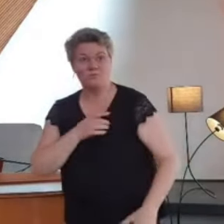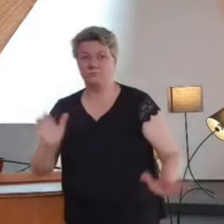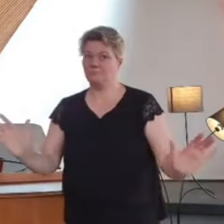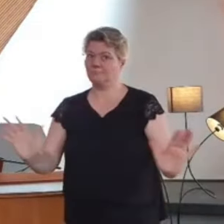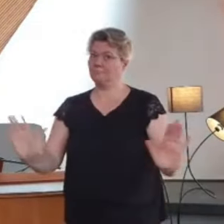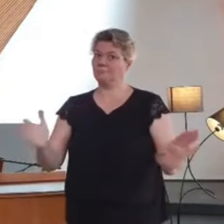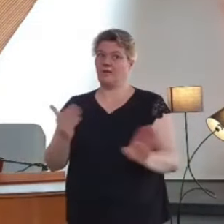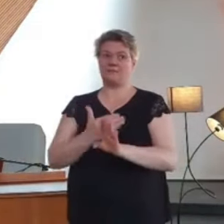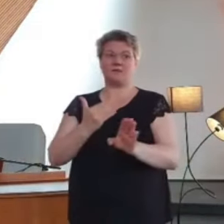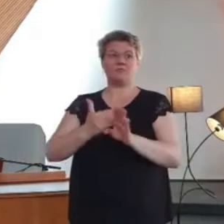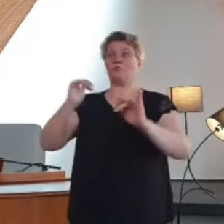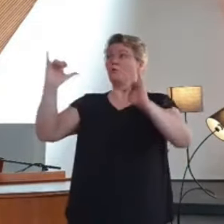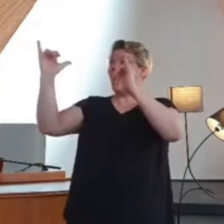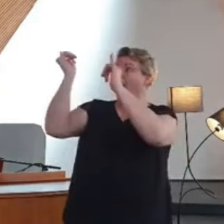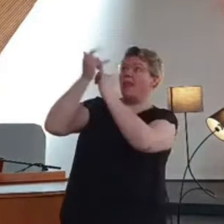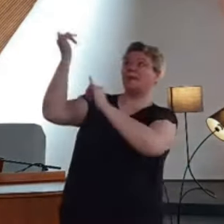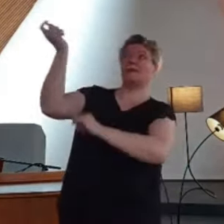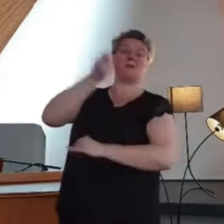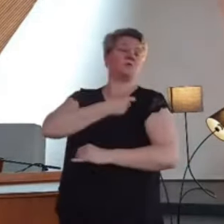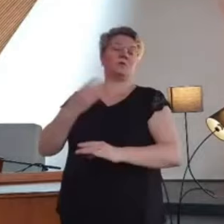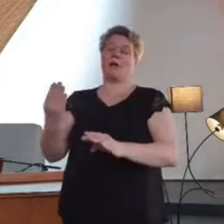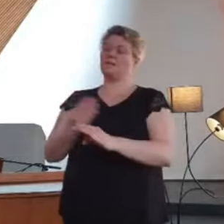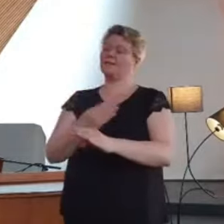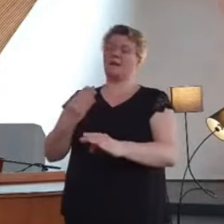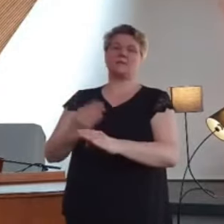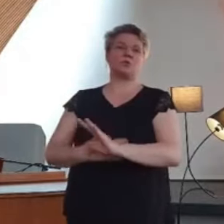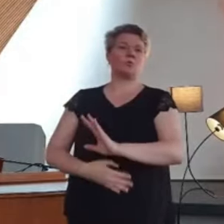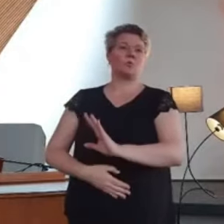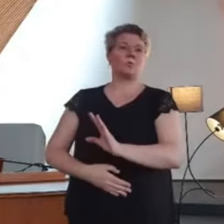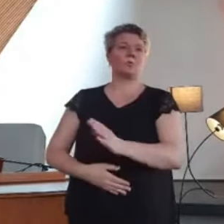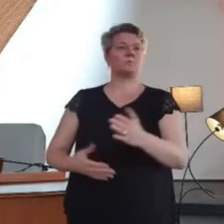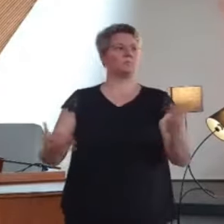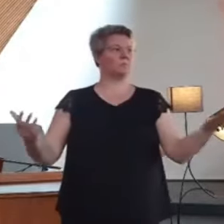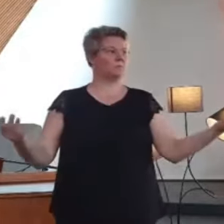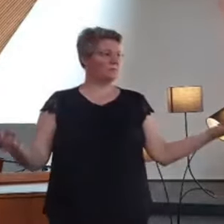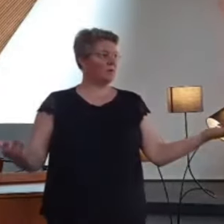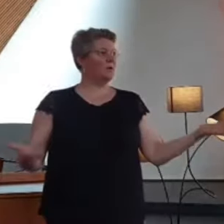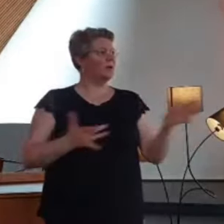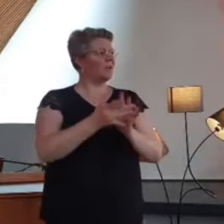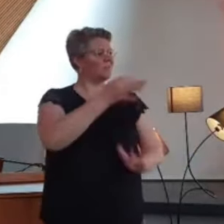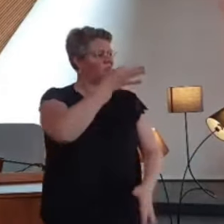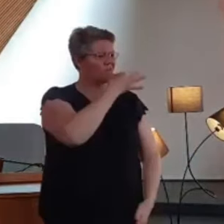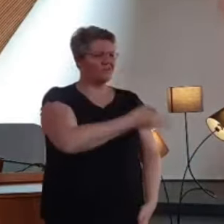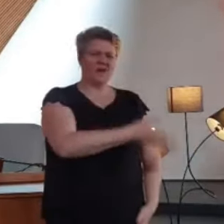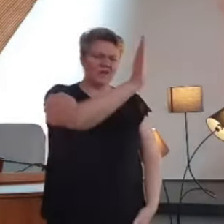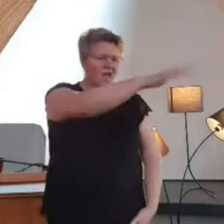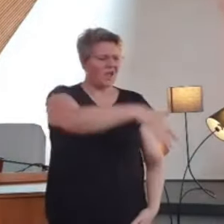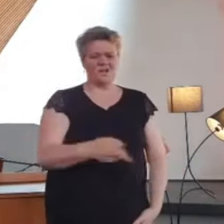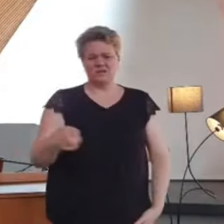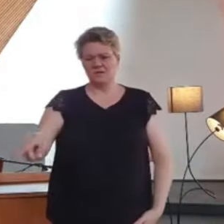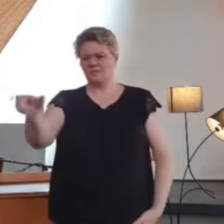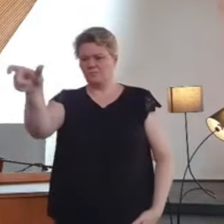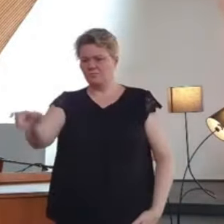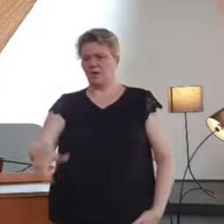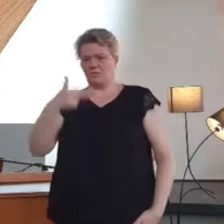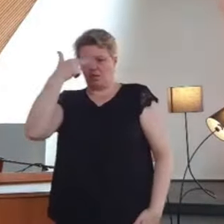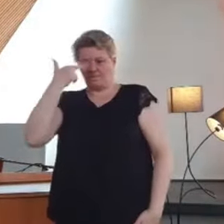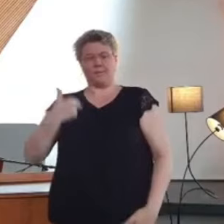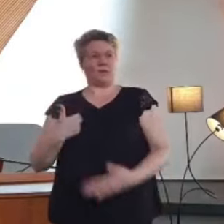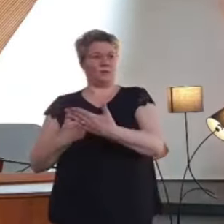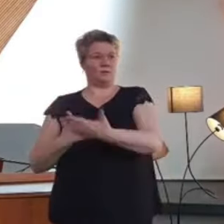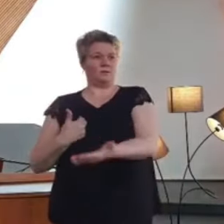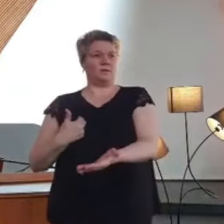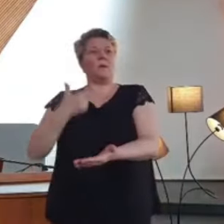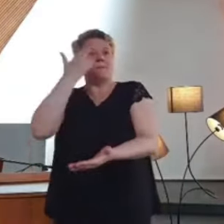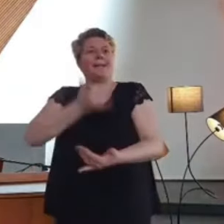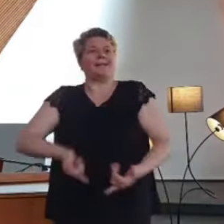es seine Eltern. Also im Prinzip wird Jesus konkret gefragt: Hey, hier ist ein Mensch, der ist erblindet, also oder ist